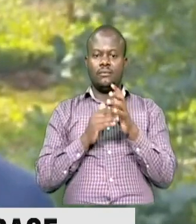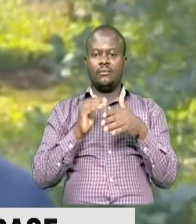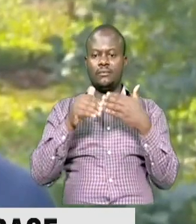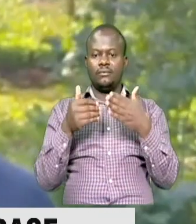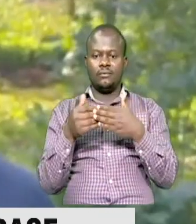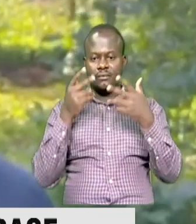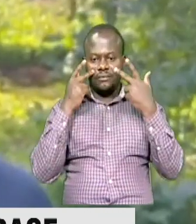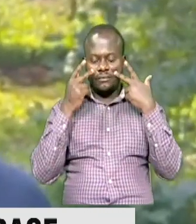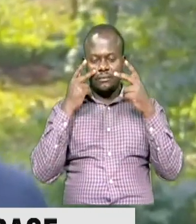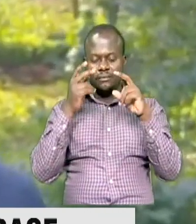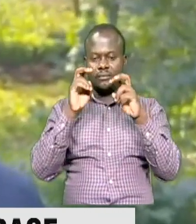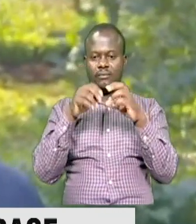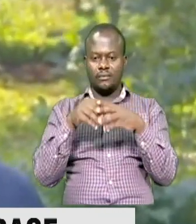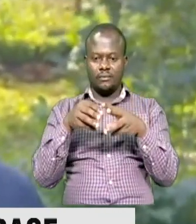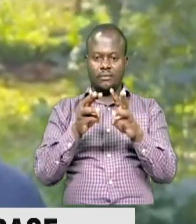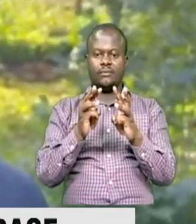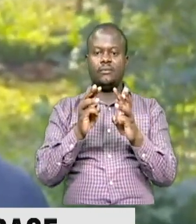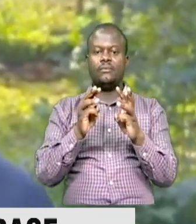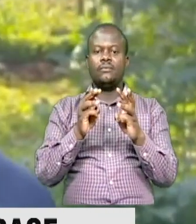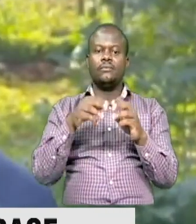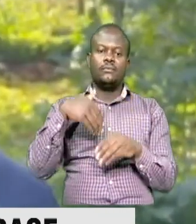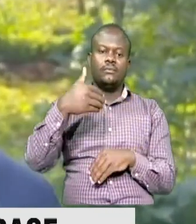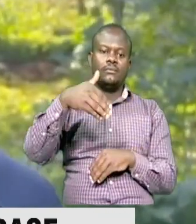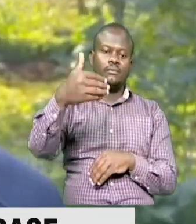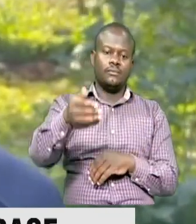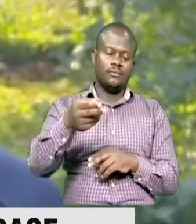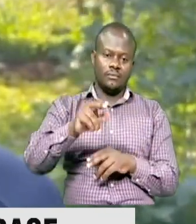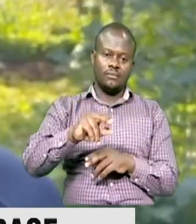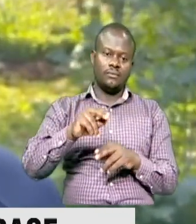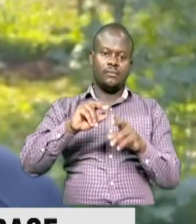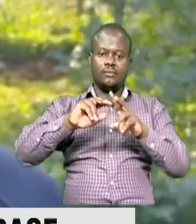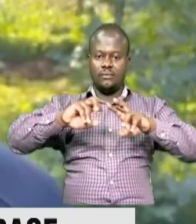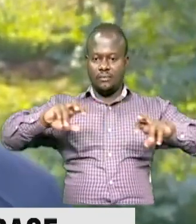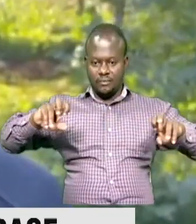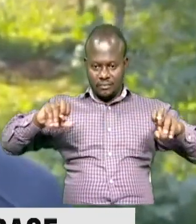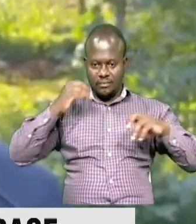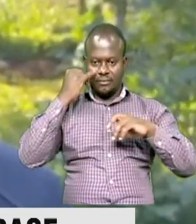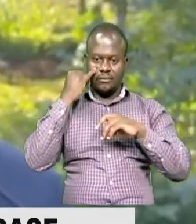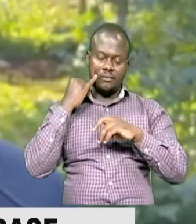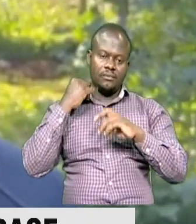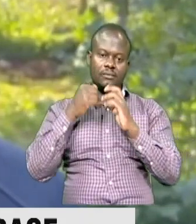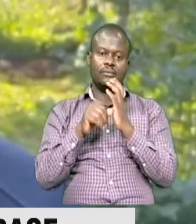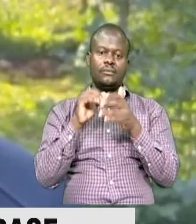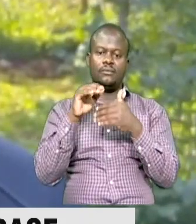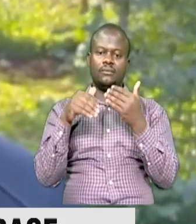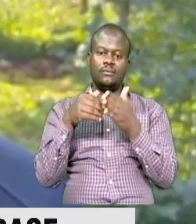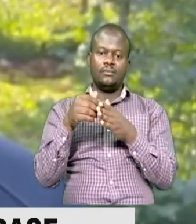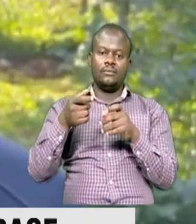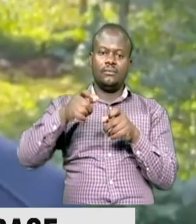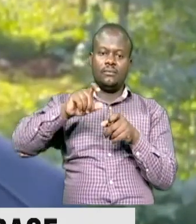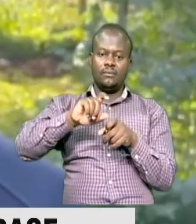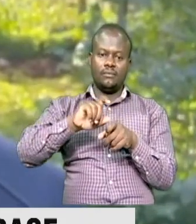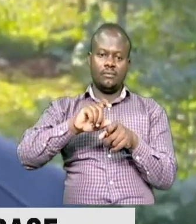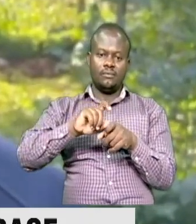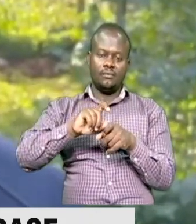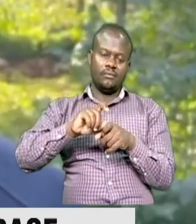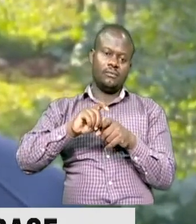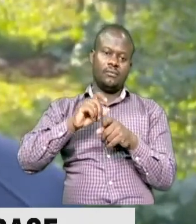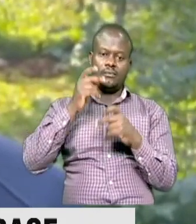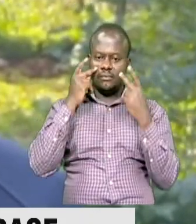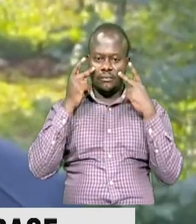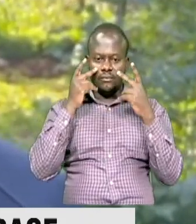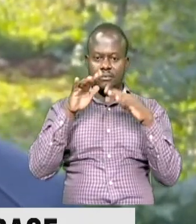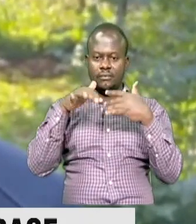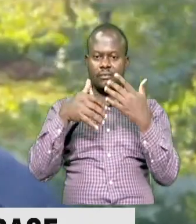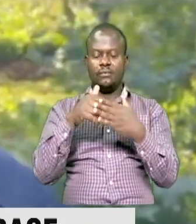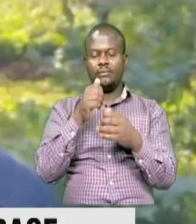ko uburyo burambye bisaba ko hazaba inyigo ikomeye, cya kigo gishinzwe amazi kikaza kikareba uburyo cyazakora neza